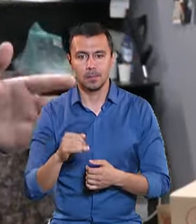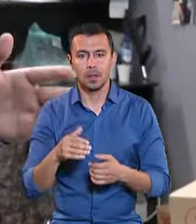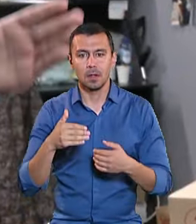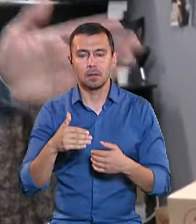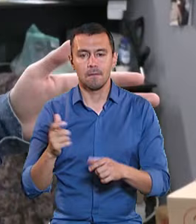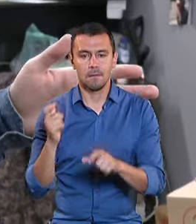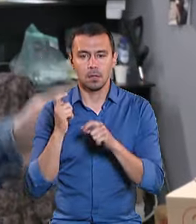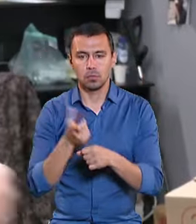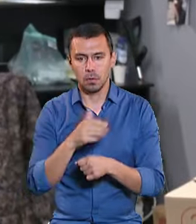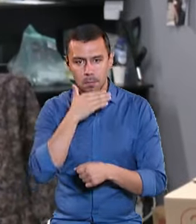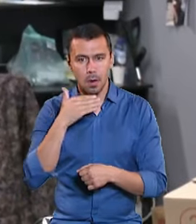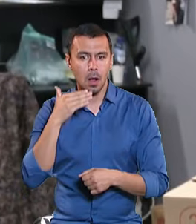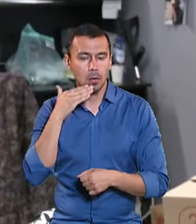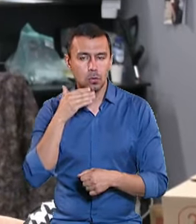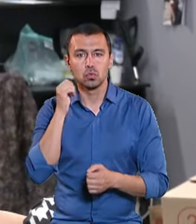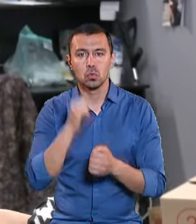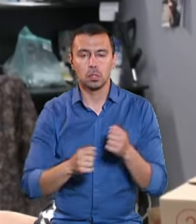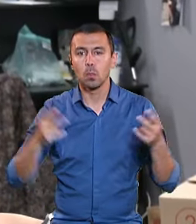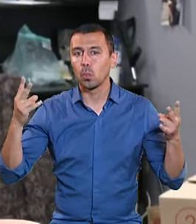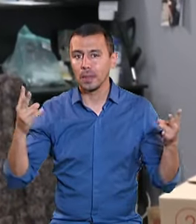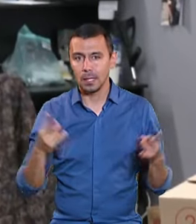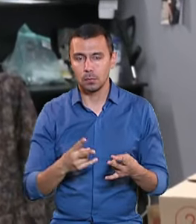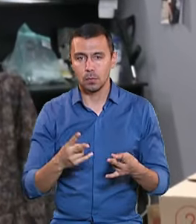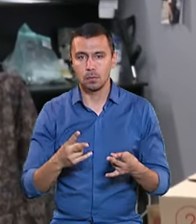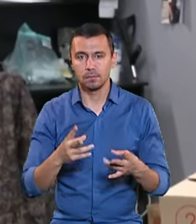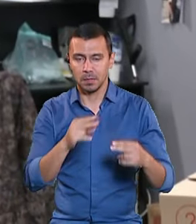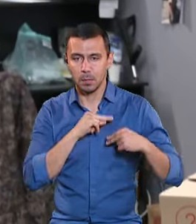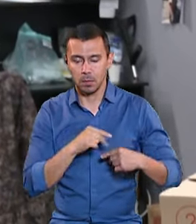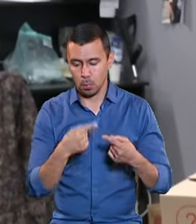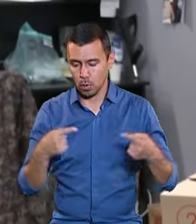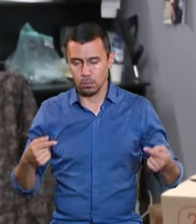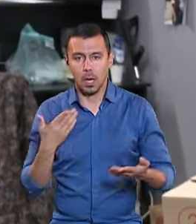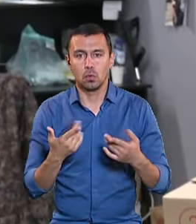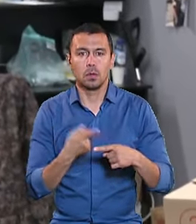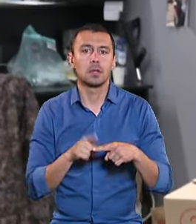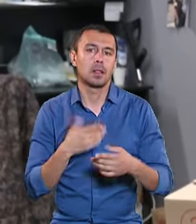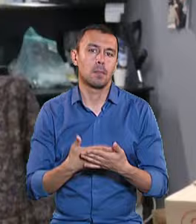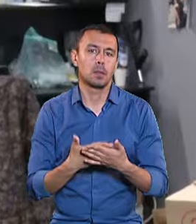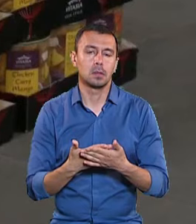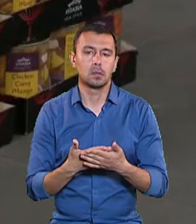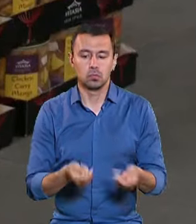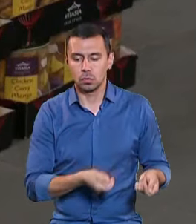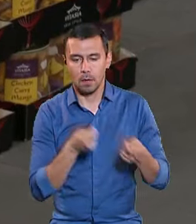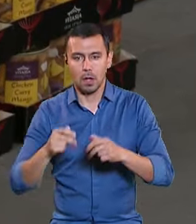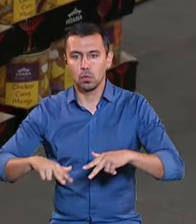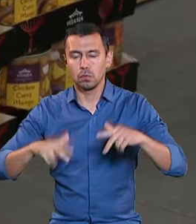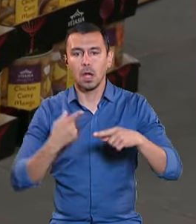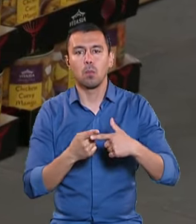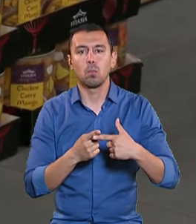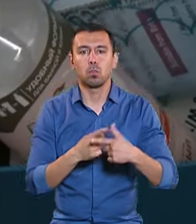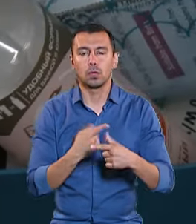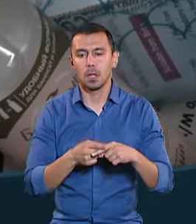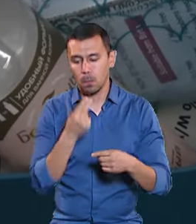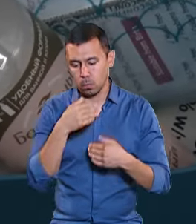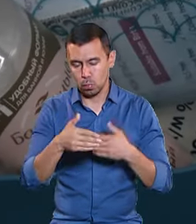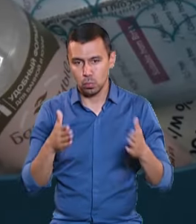Вантажів доволі багато, і з кожним потрібно взаємодіяти по-іншому. Якщо це, наприклад, доставка дронів, чи це